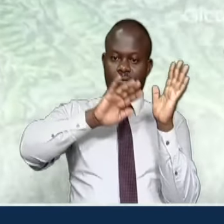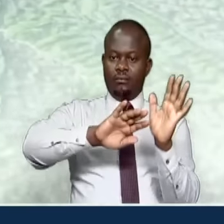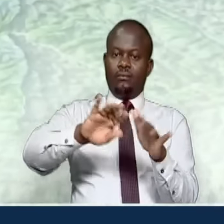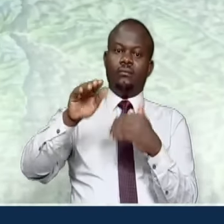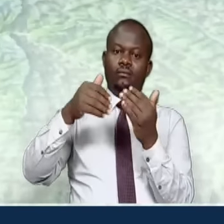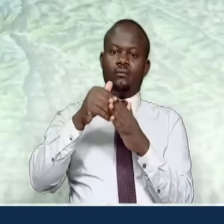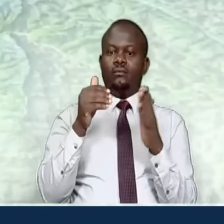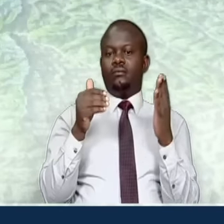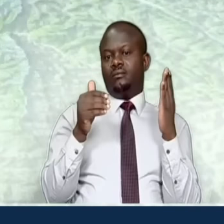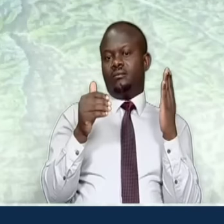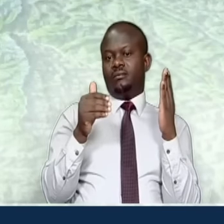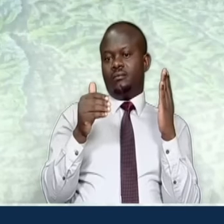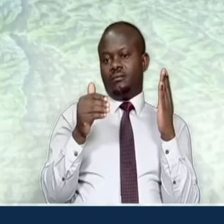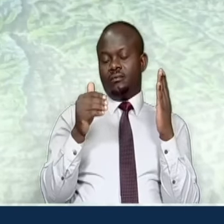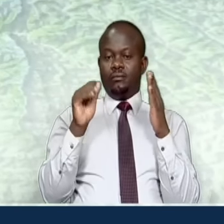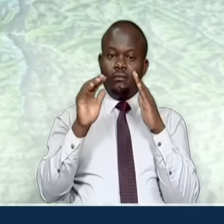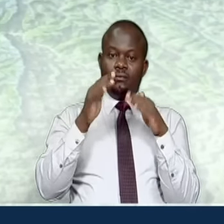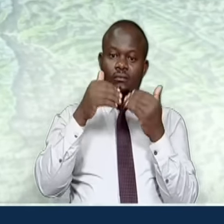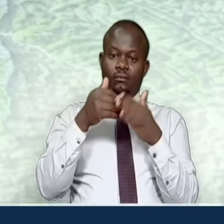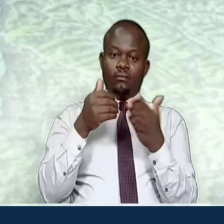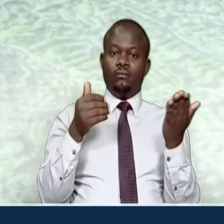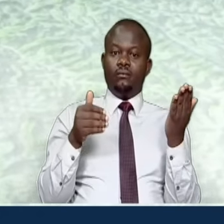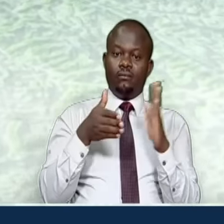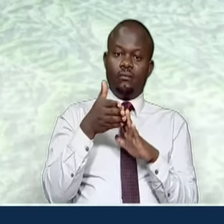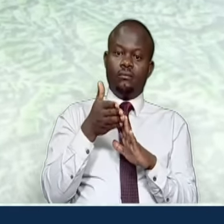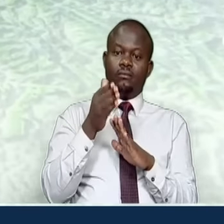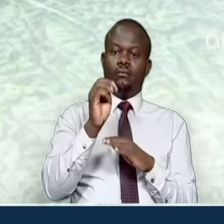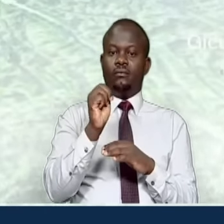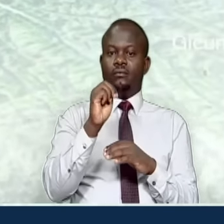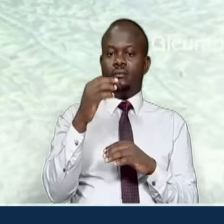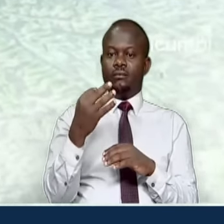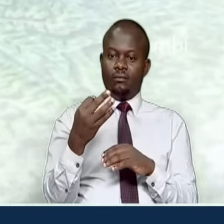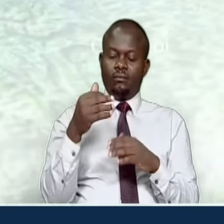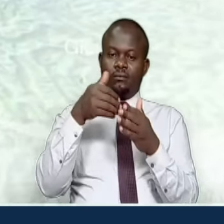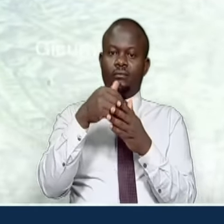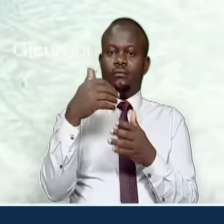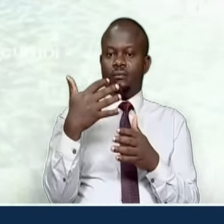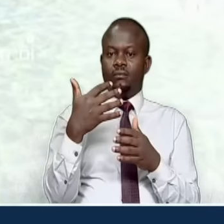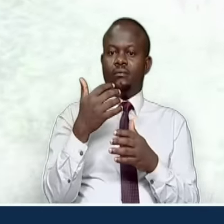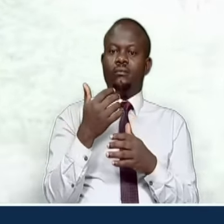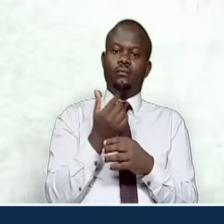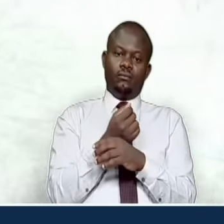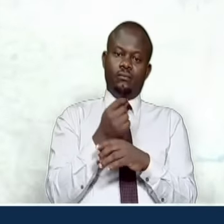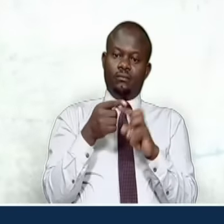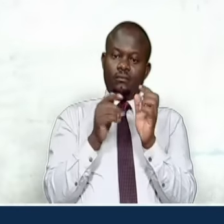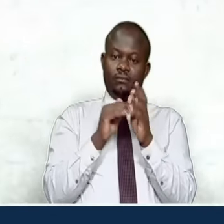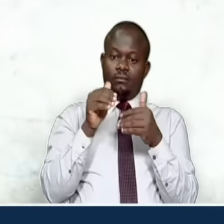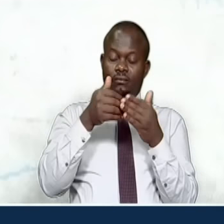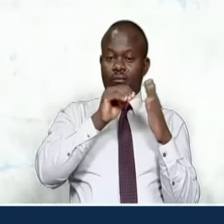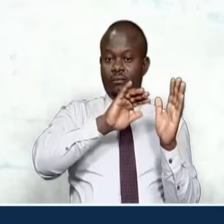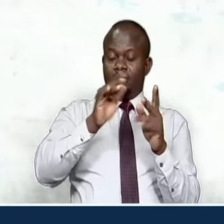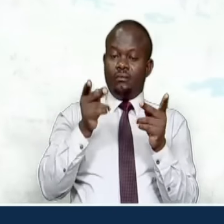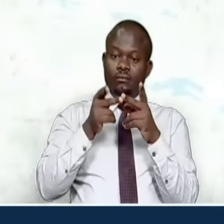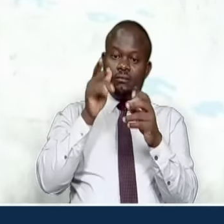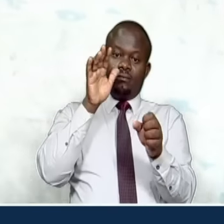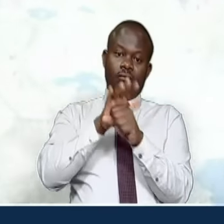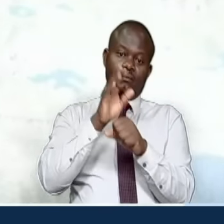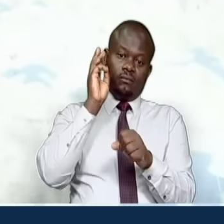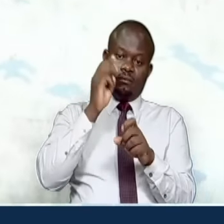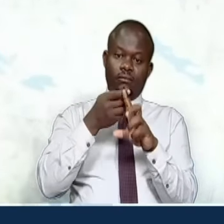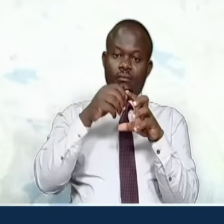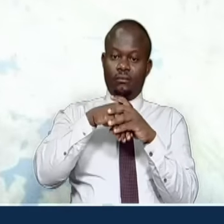umuyaga uteganijwe uzaba ari umuyaga uringaniye ufite umuvuduko uri hagati ya metero 3-5 ku isegonda, ndetse uyu muyaga ahenshi uzaturuka mu